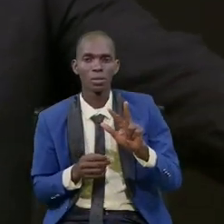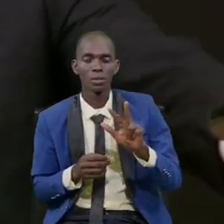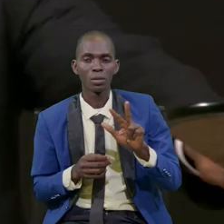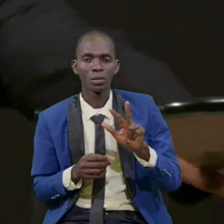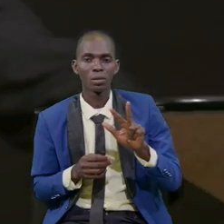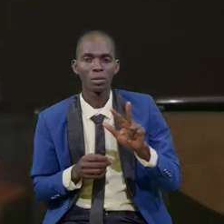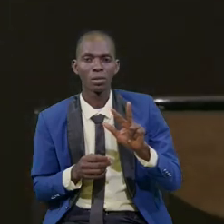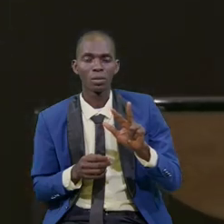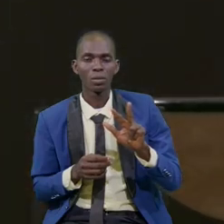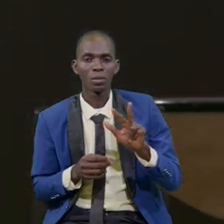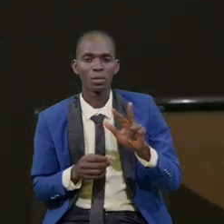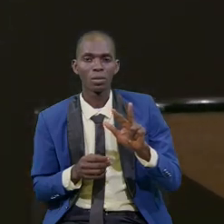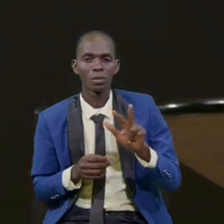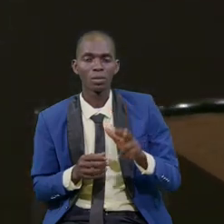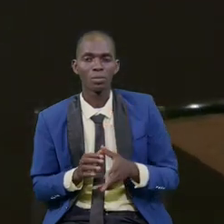cela nous dit,